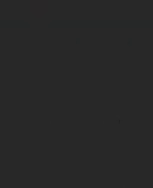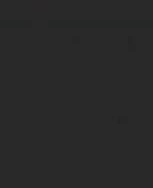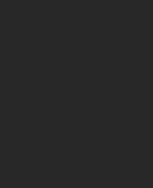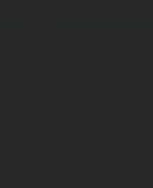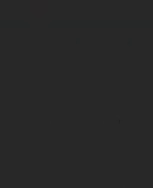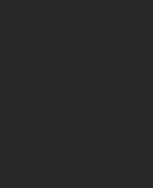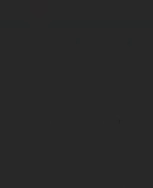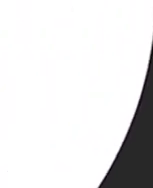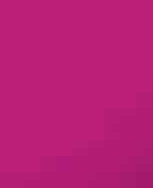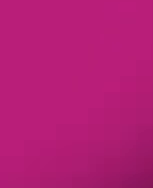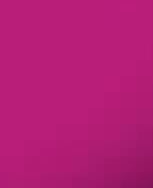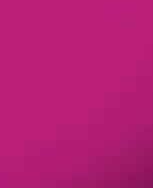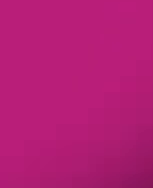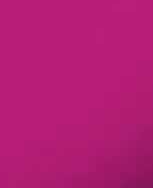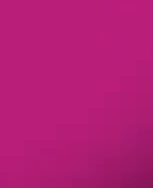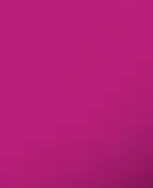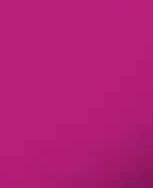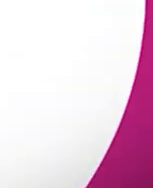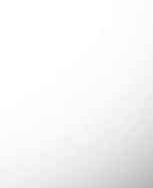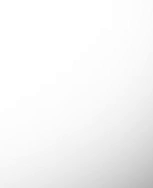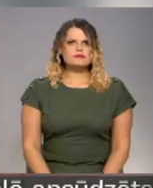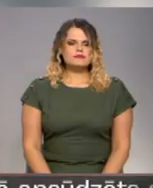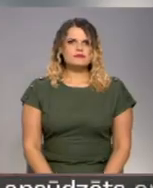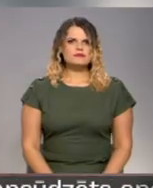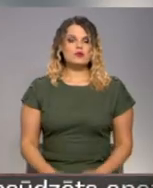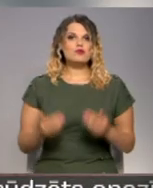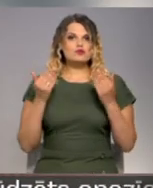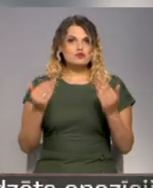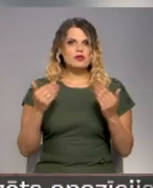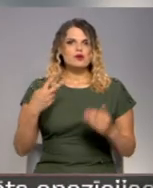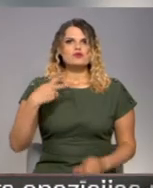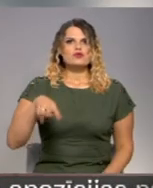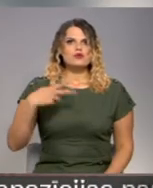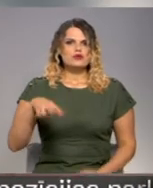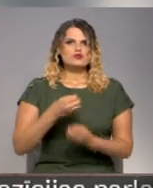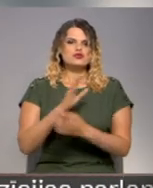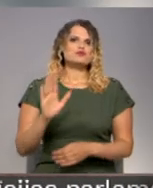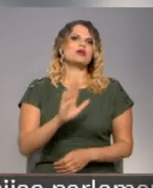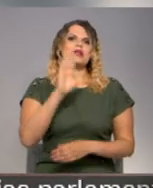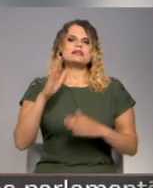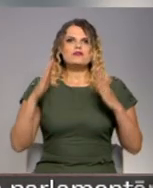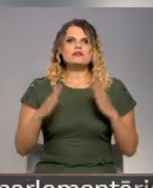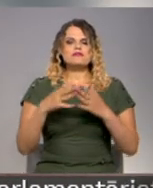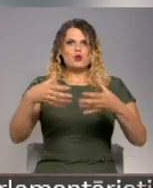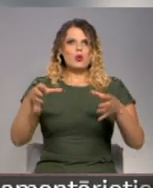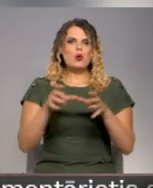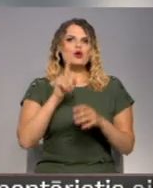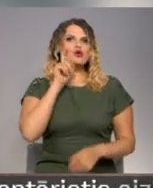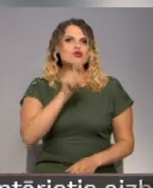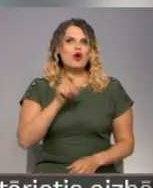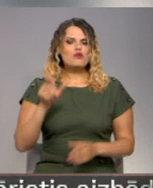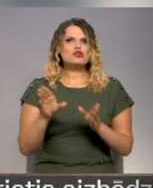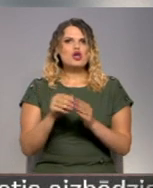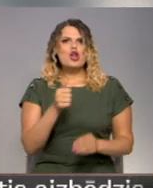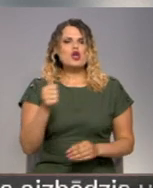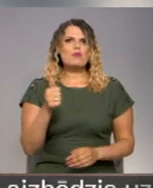Re, viss ēters ir te! Šodien savu 20. Dzimšanas dienu svin kopiena, kur jaunieši